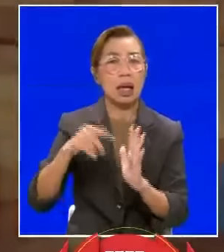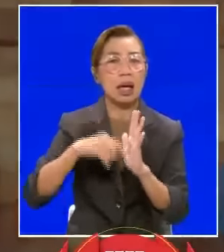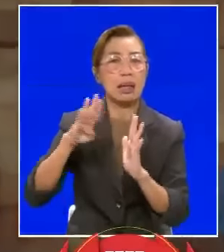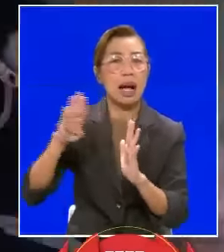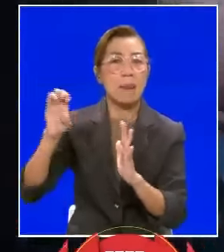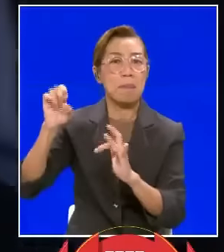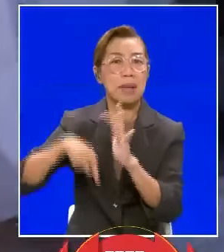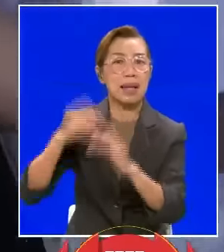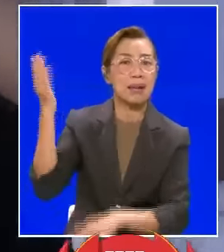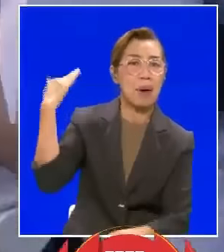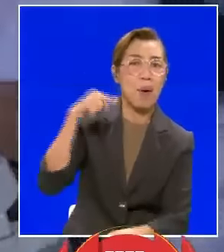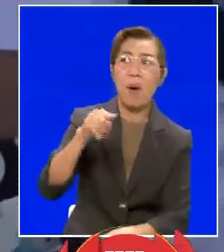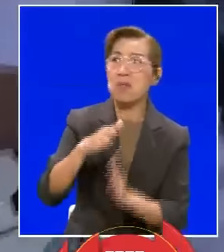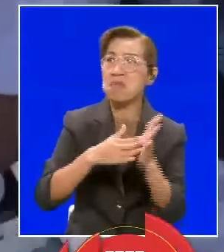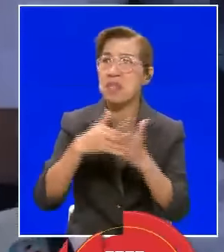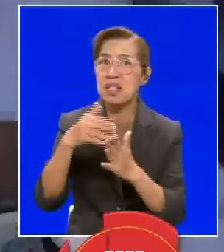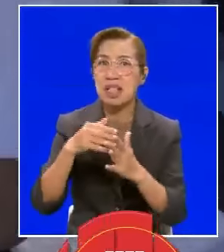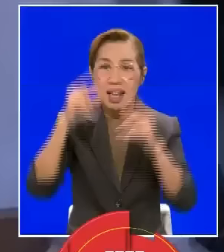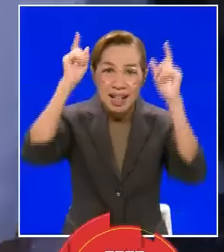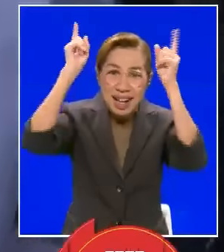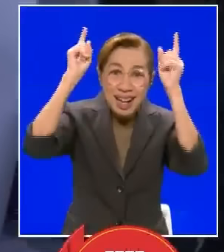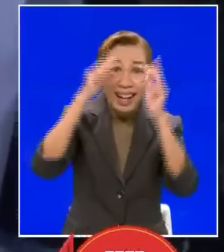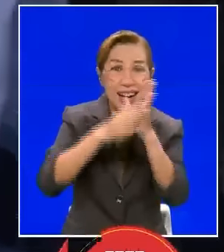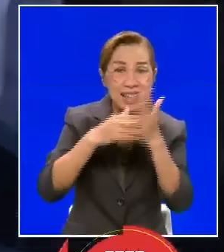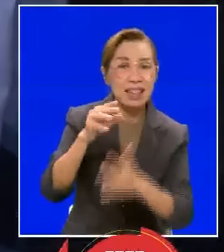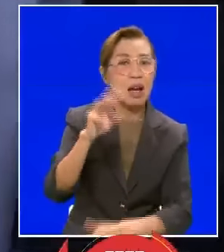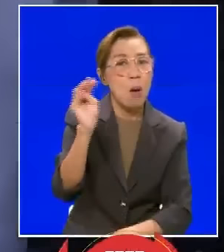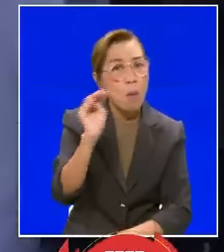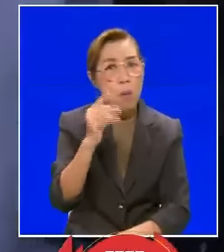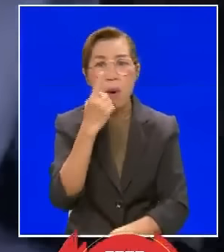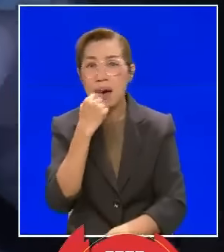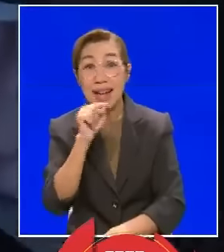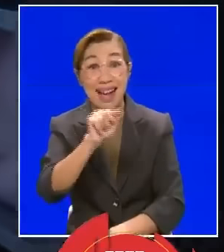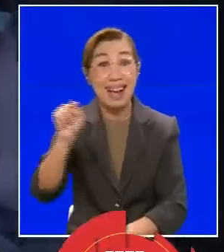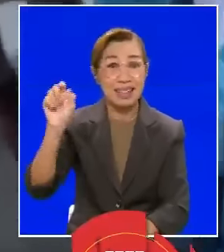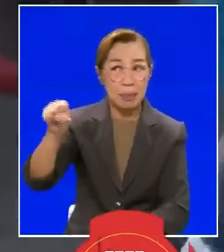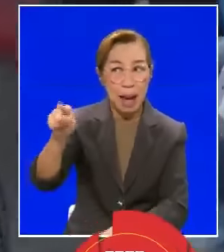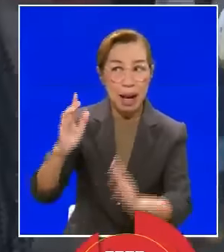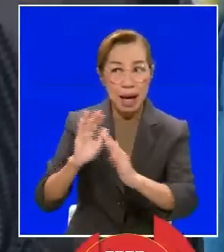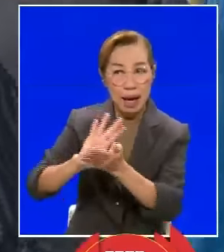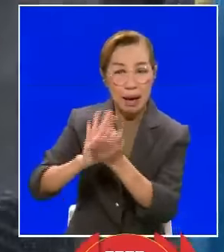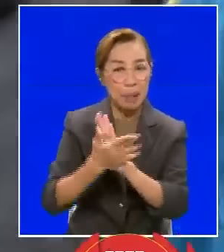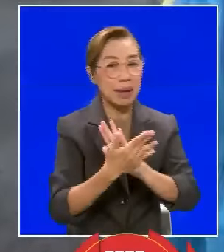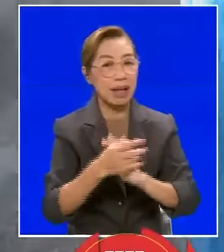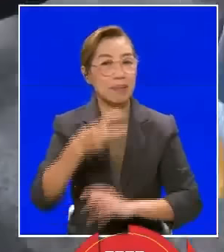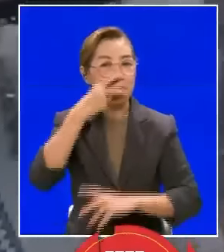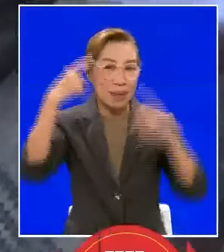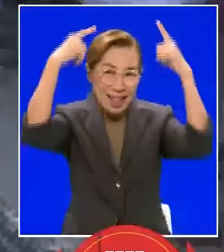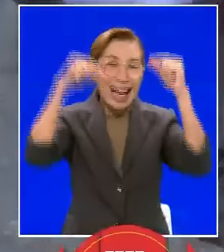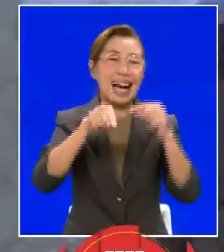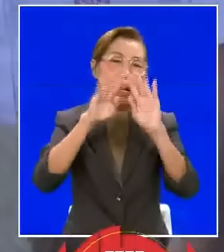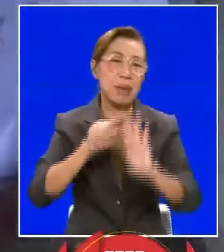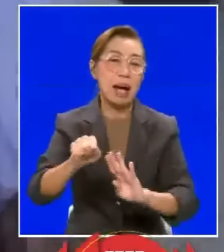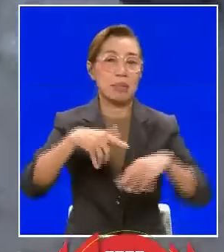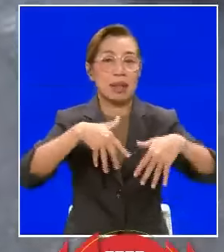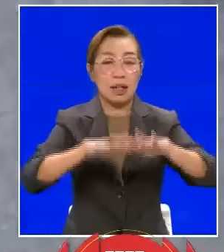บี้นี่สีอะไรสีม่วงสีแดง น ี่ใช่ไหม ก็ได้แหละนะแต่ว่าก็สร้างสีสันแล้วก็ สนุกสนุก ดึงดูด